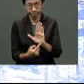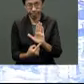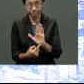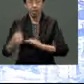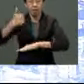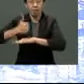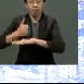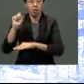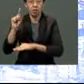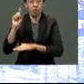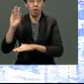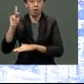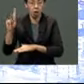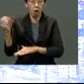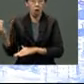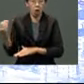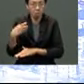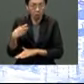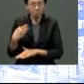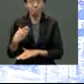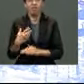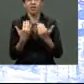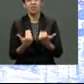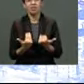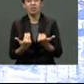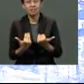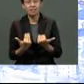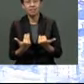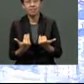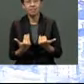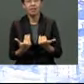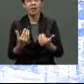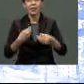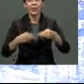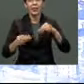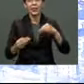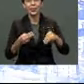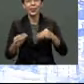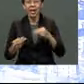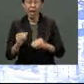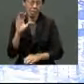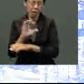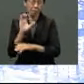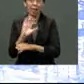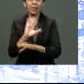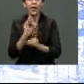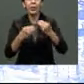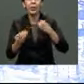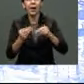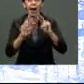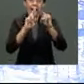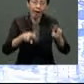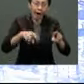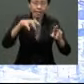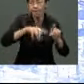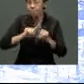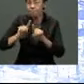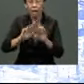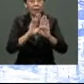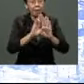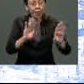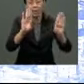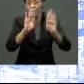าในขณะนี้เราก็อยู่ในการผ่อนคลายมาตรการในระยะที่3แล้วนะครับแล้ว